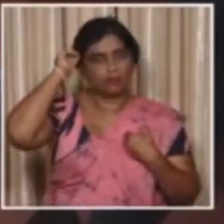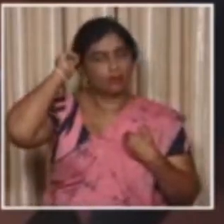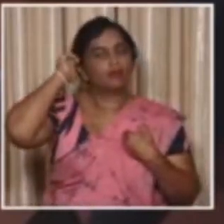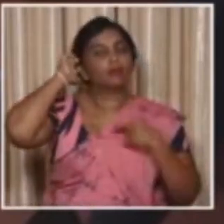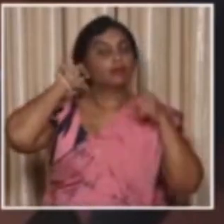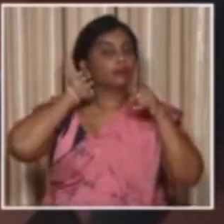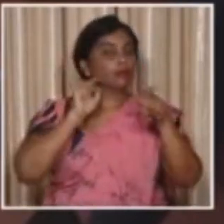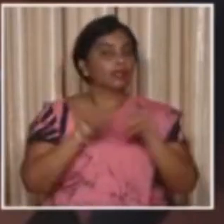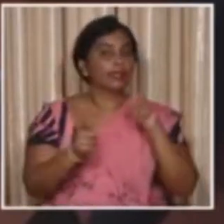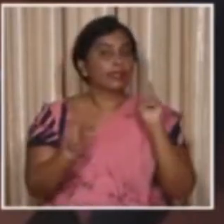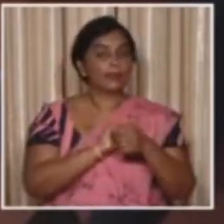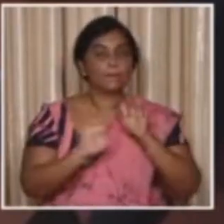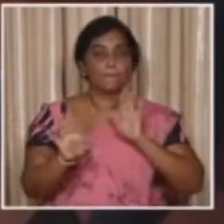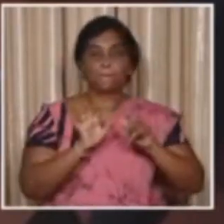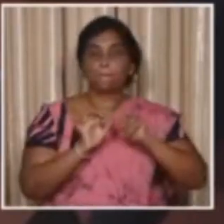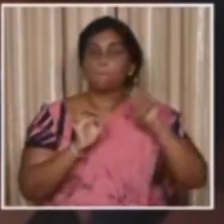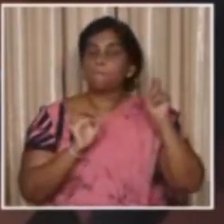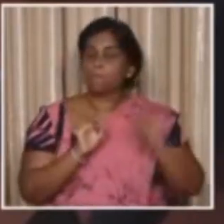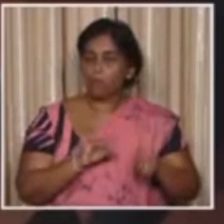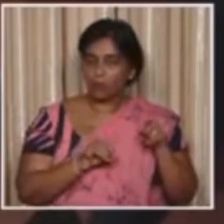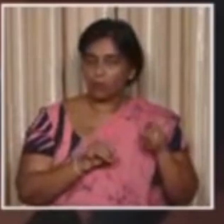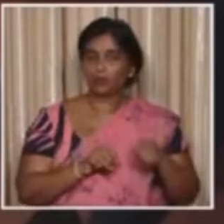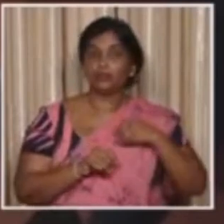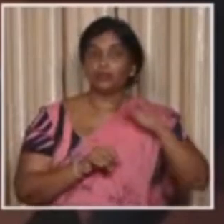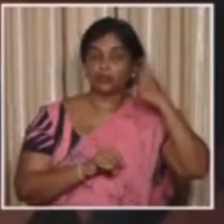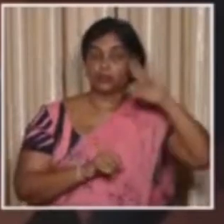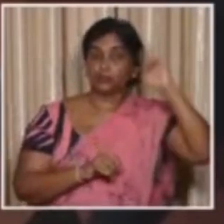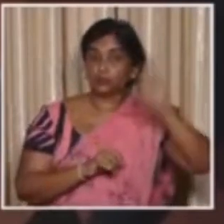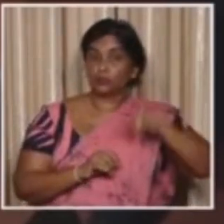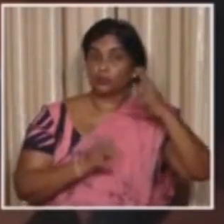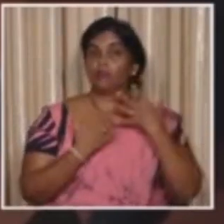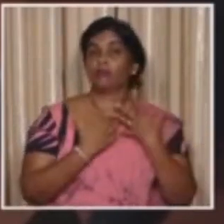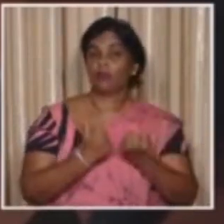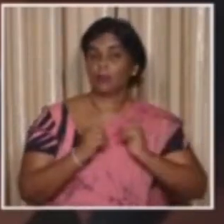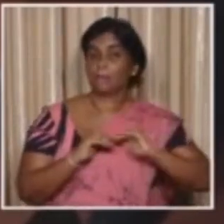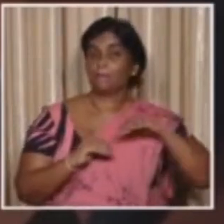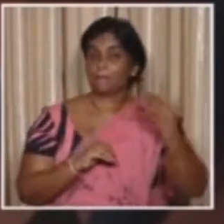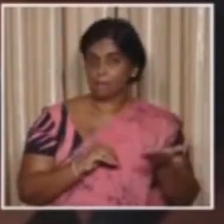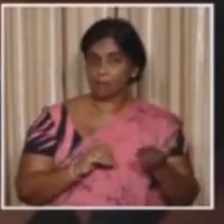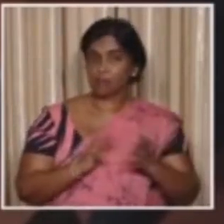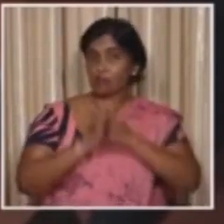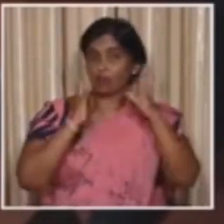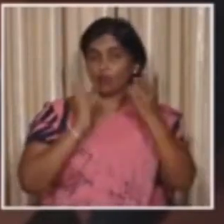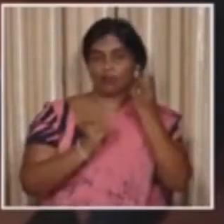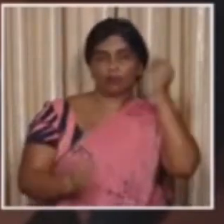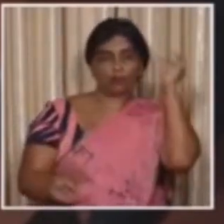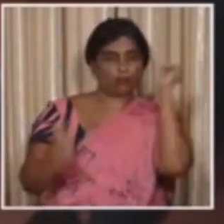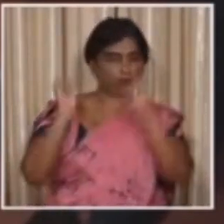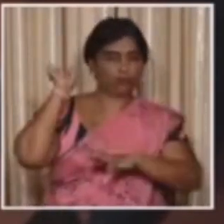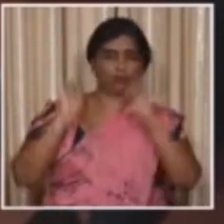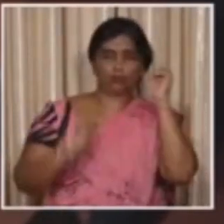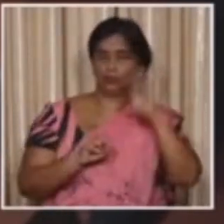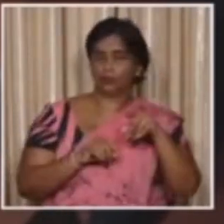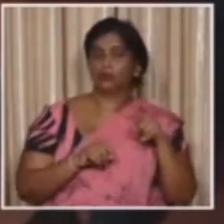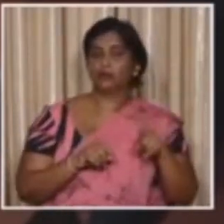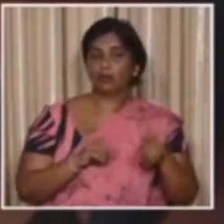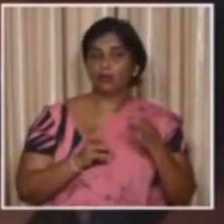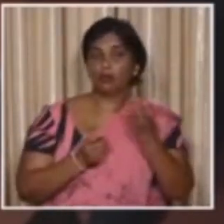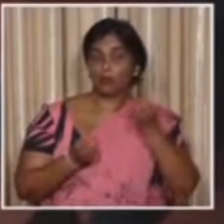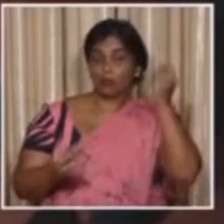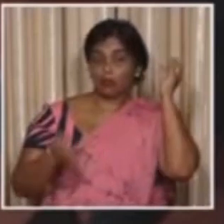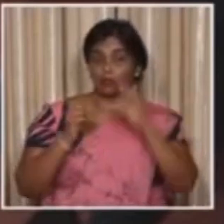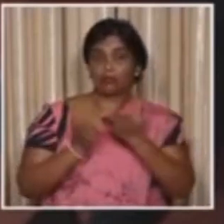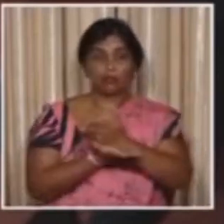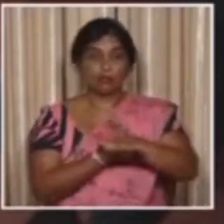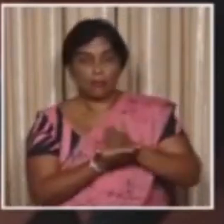පාර්ලිමේන්තුවේ ඒ නිසා මේ ක්‍රිකට් පාලක මණ්ඩලය විශේෂම ජයග්‍රහණ රැස්සක් ලැබුණාට පසුව විශාල මුදල් කන්දරාවක් එන්න පටන් ගත්තා ඒ මුදල් කන්දරාව